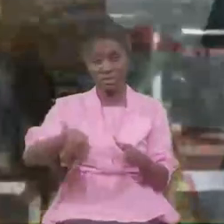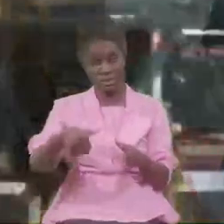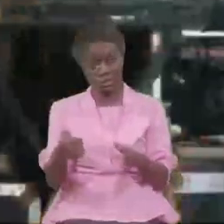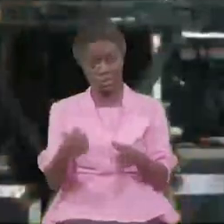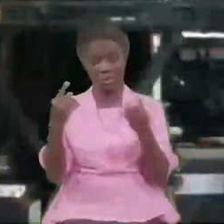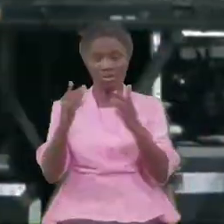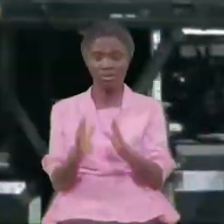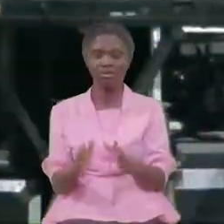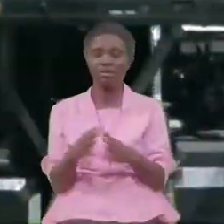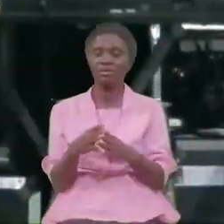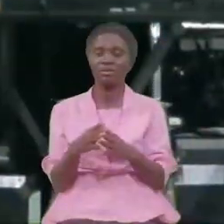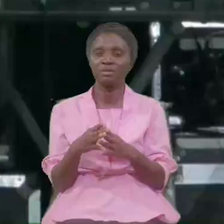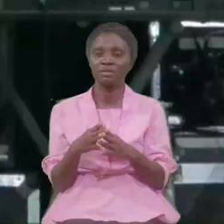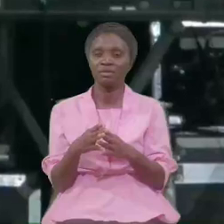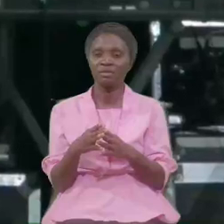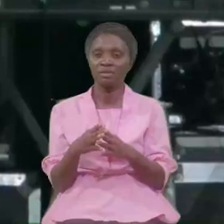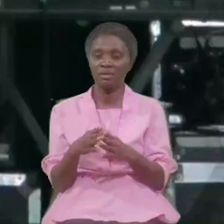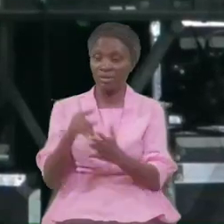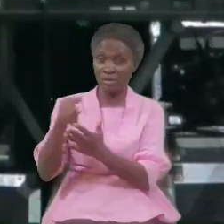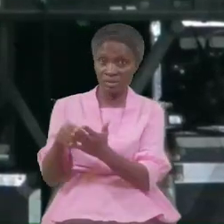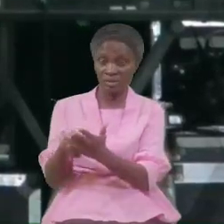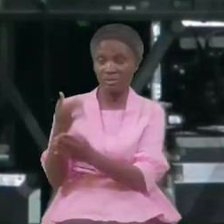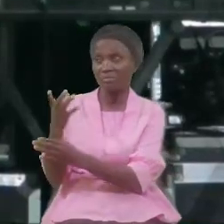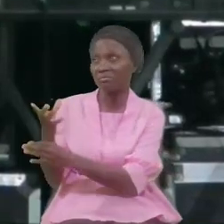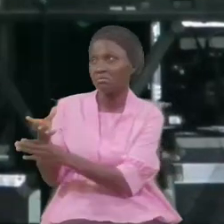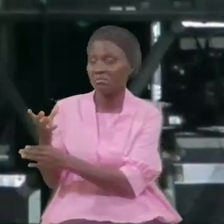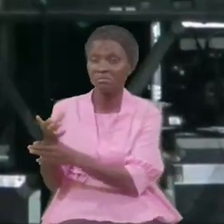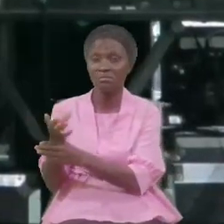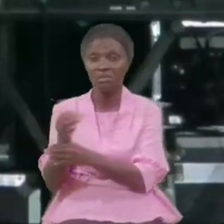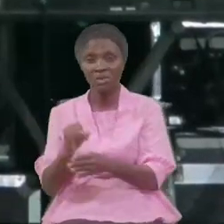pécheur. Ce pécheur suppliant,